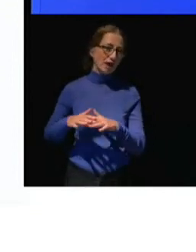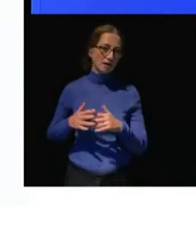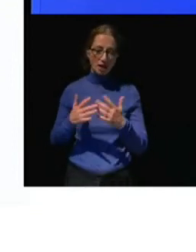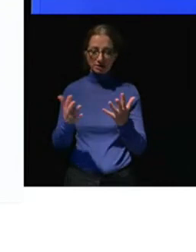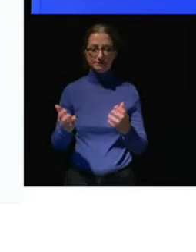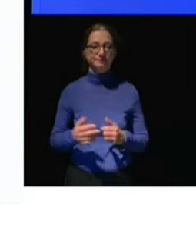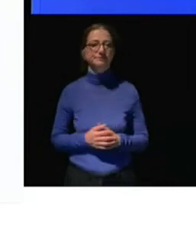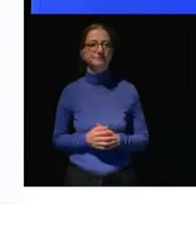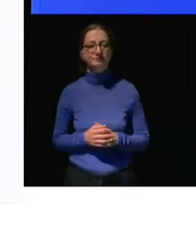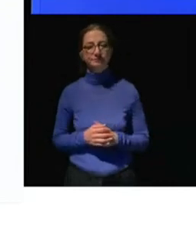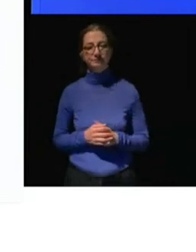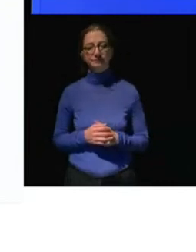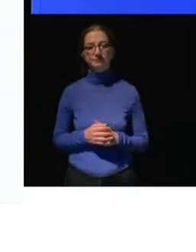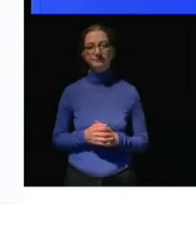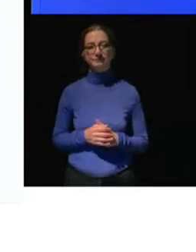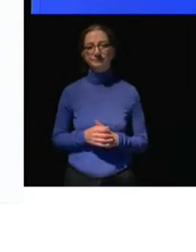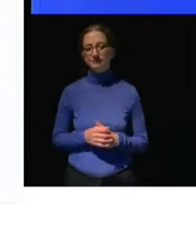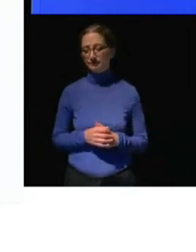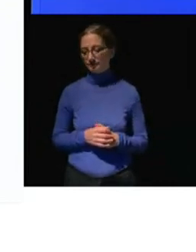aufzählen.